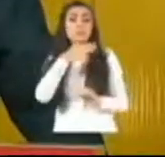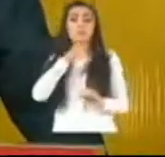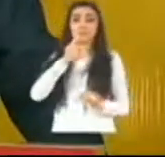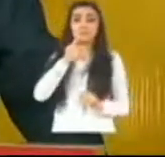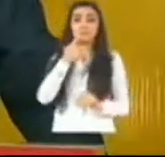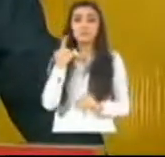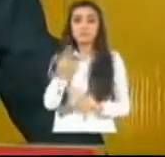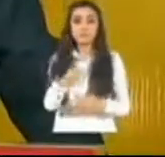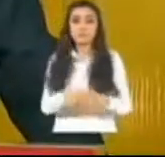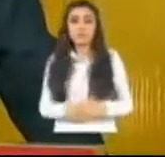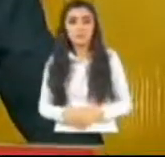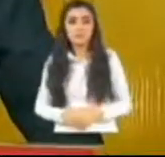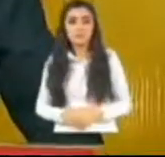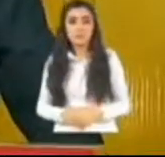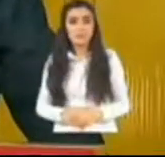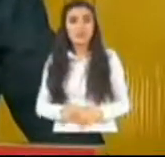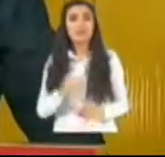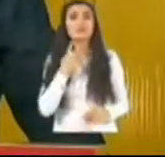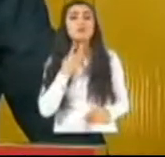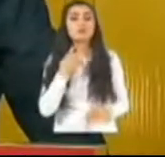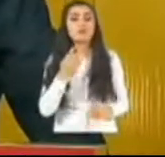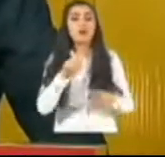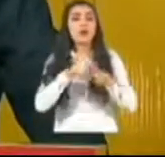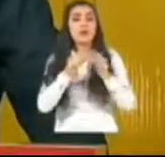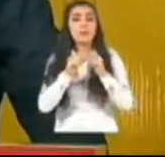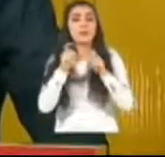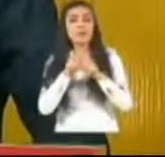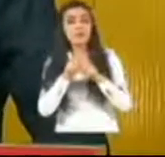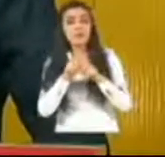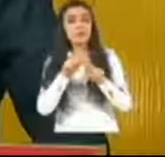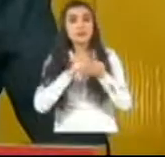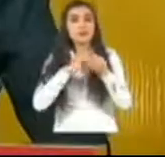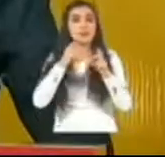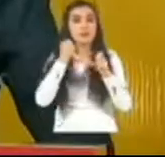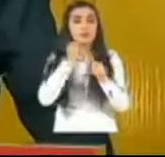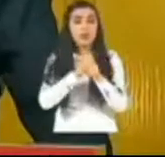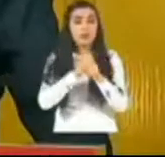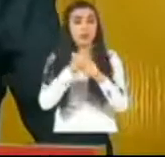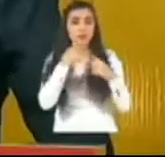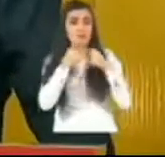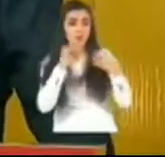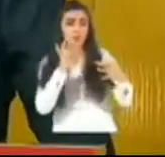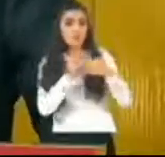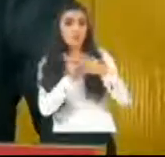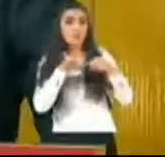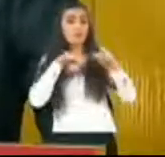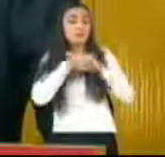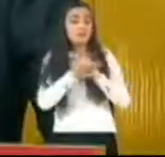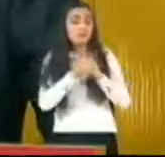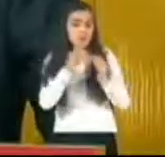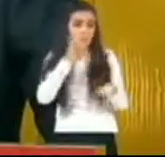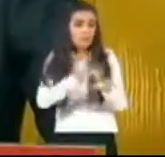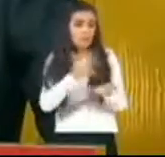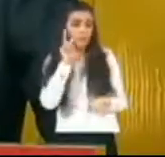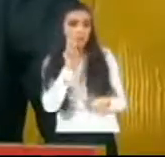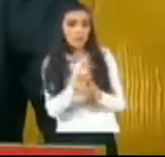meçhuldür. Rusya ve ABD'nin YPG ile ilişkileri saklanamayacak derecede